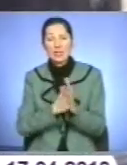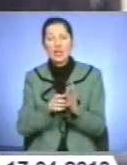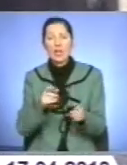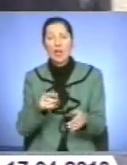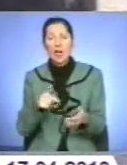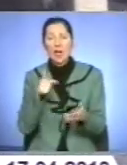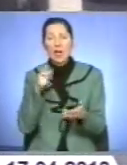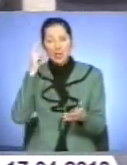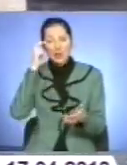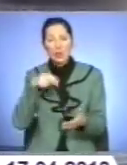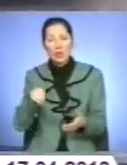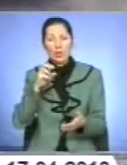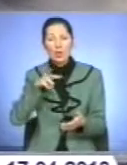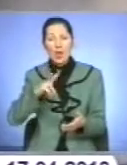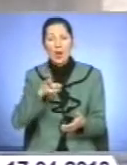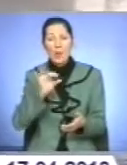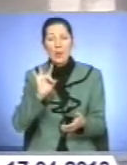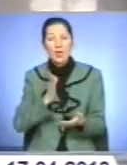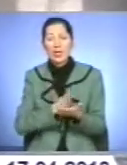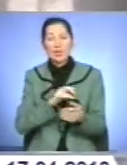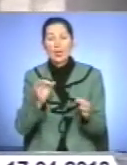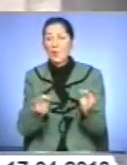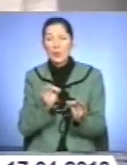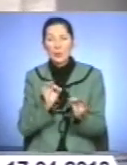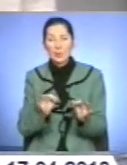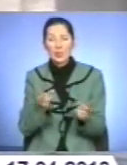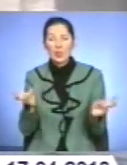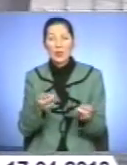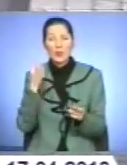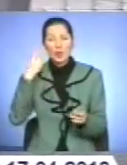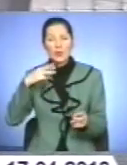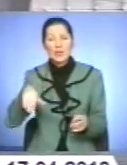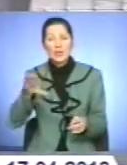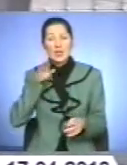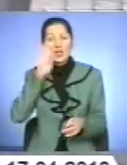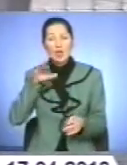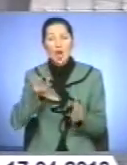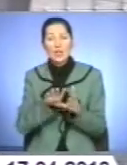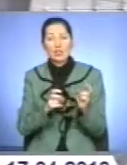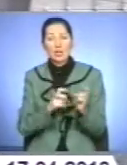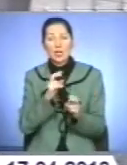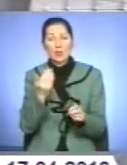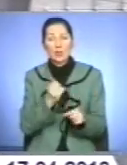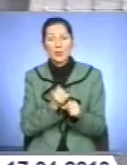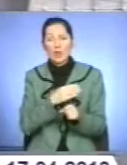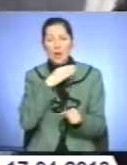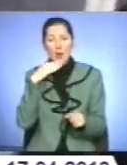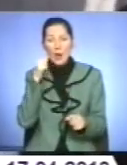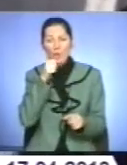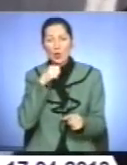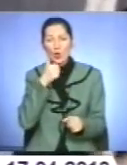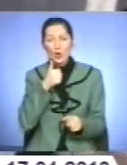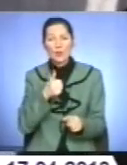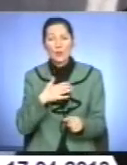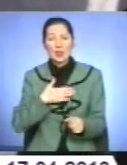Водночас запевняє, наразі потрібно модернізувати усі гідроелектростанції країни. Вони відпрацювали не один десяток років.